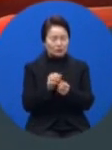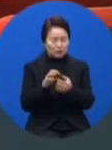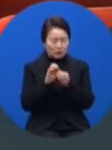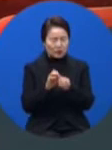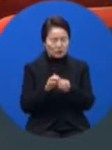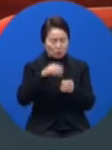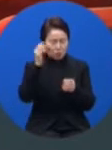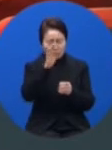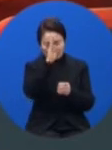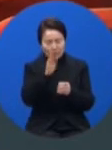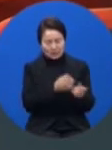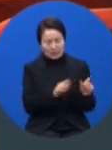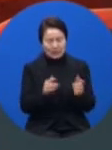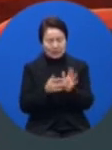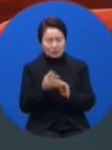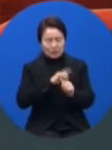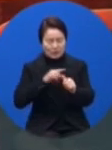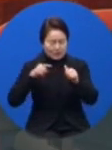질병들 나사라 예수 이름을 명하노니